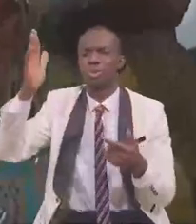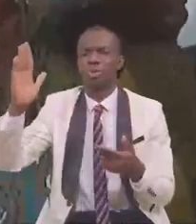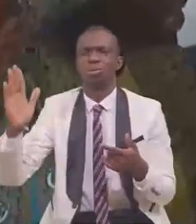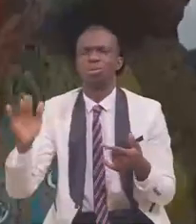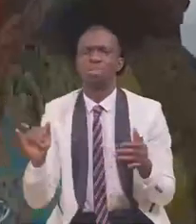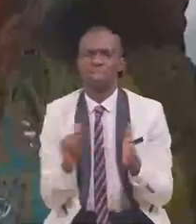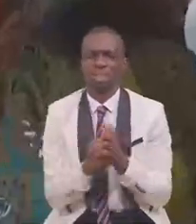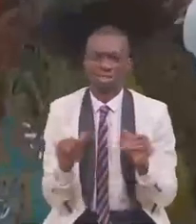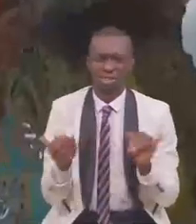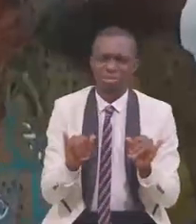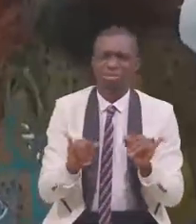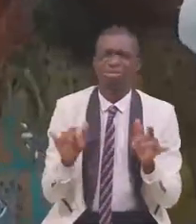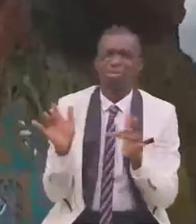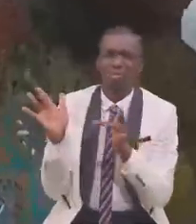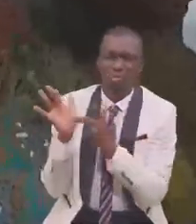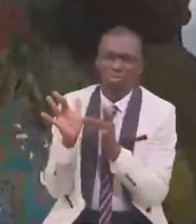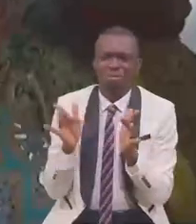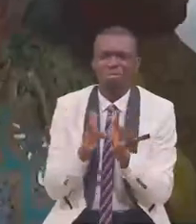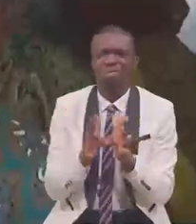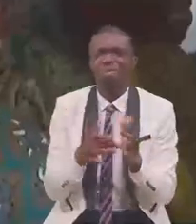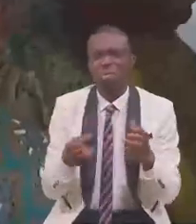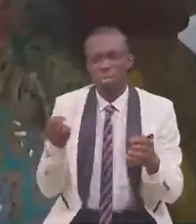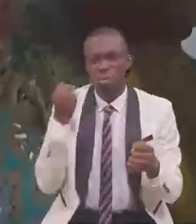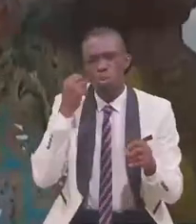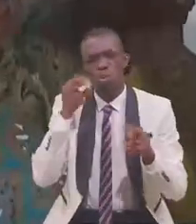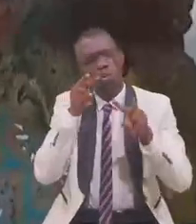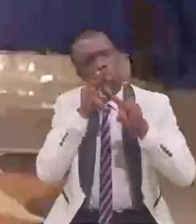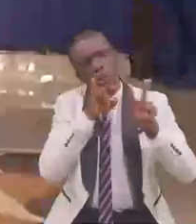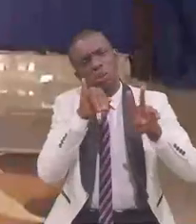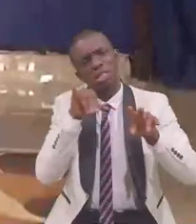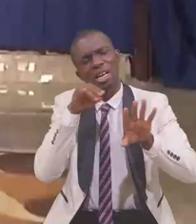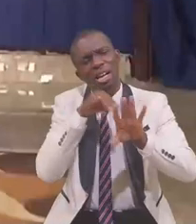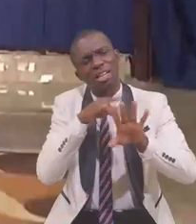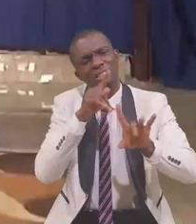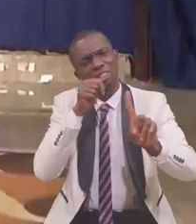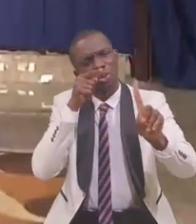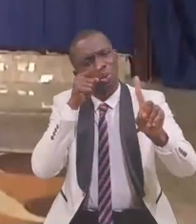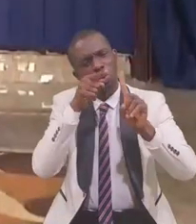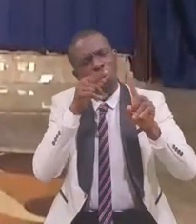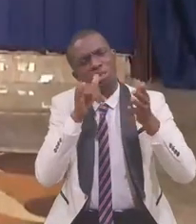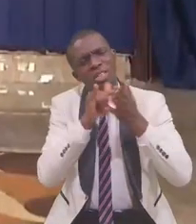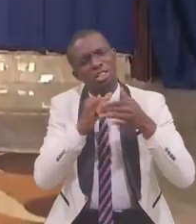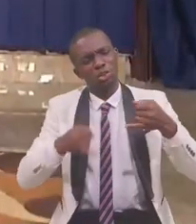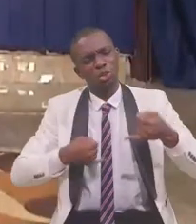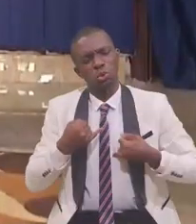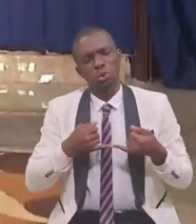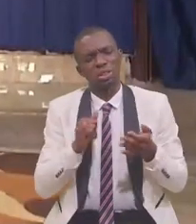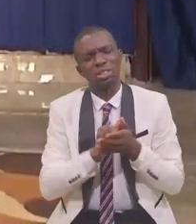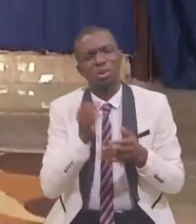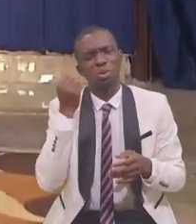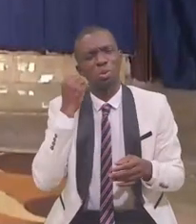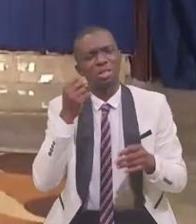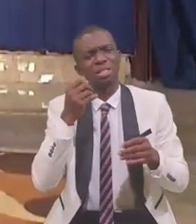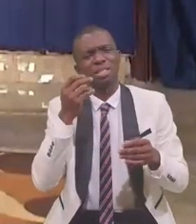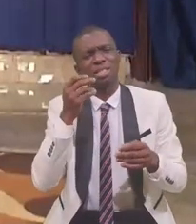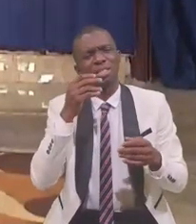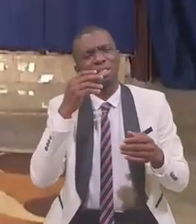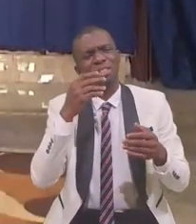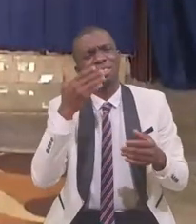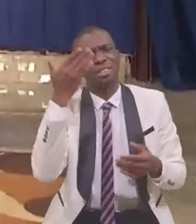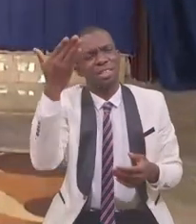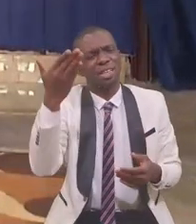Oui, Jésus est considéré la joie qui était devant lui. À cause de cela, il a supporté